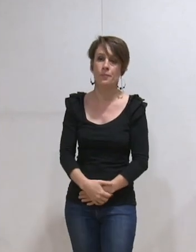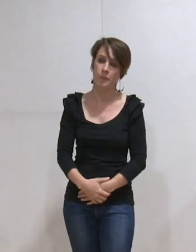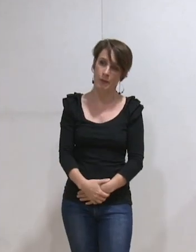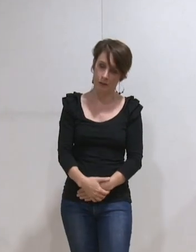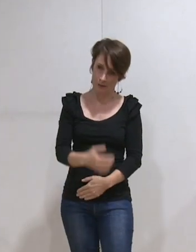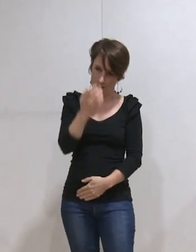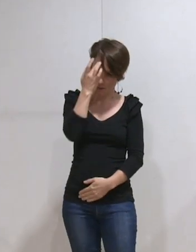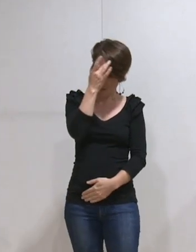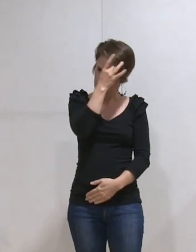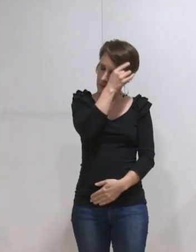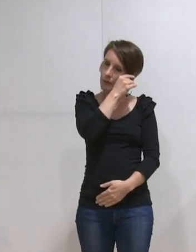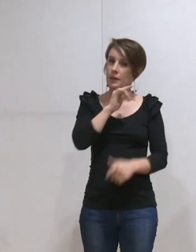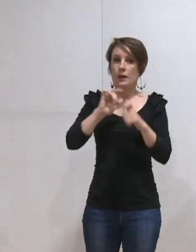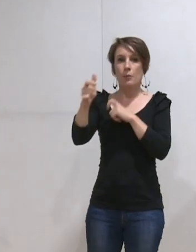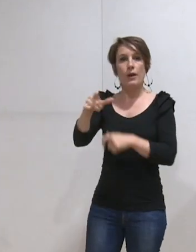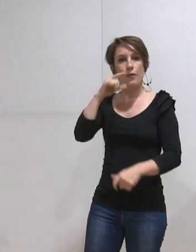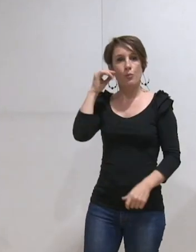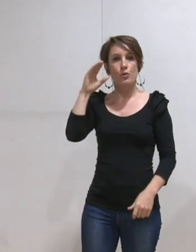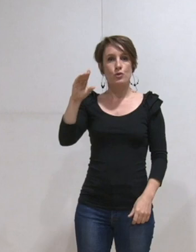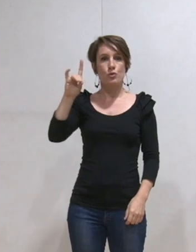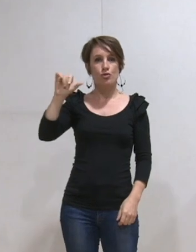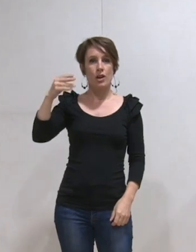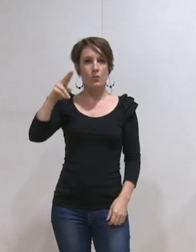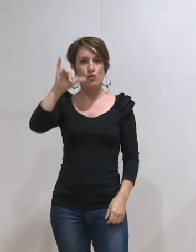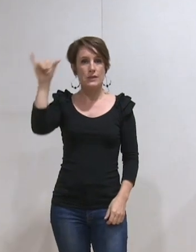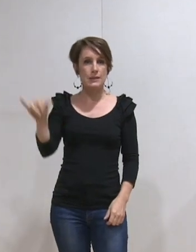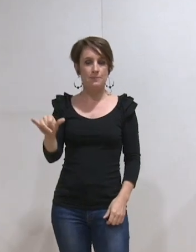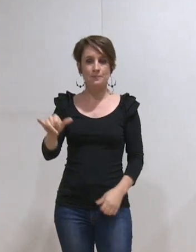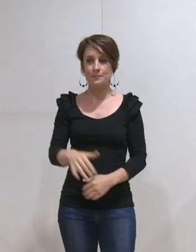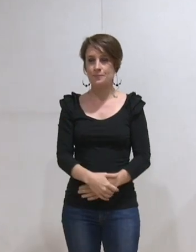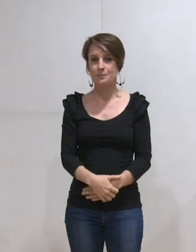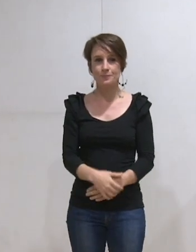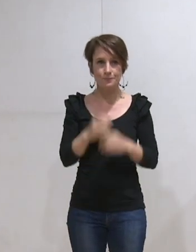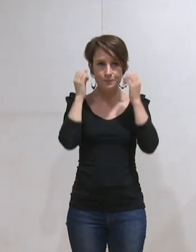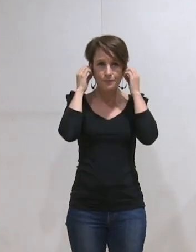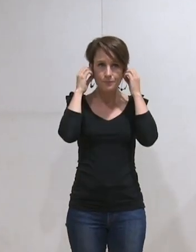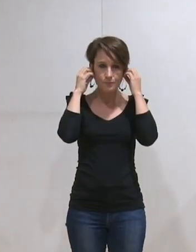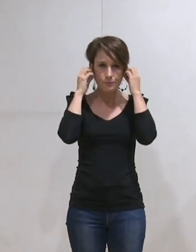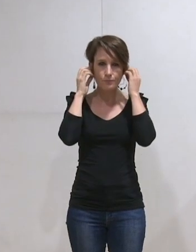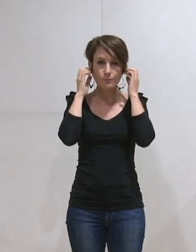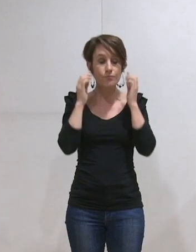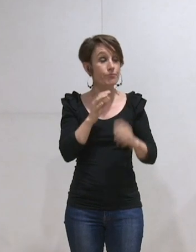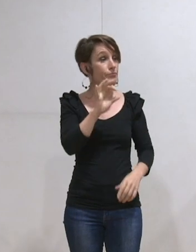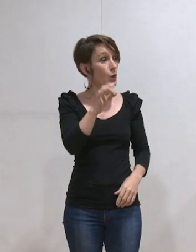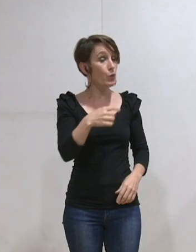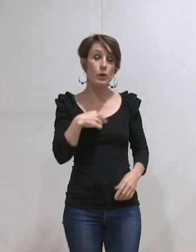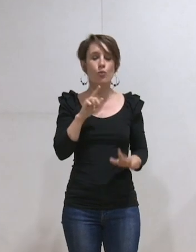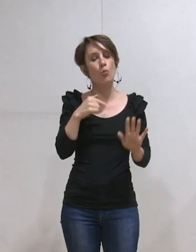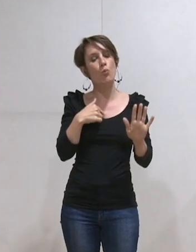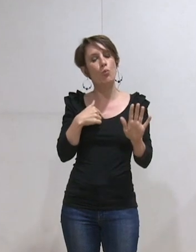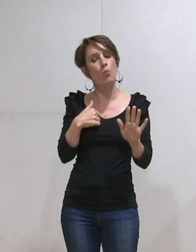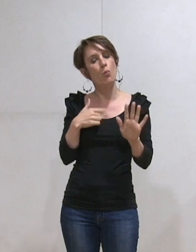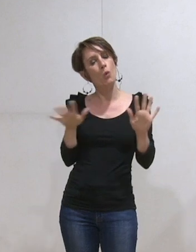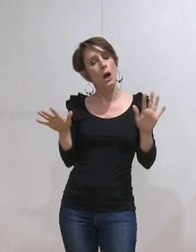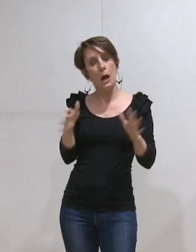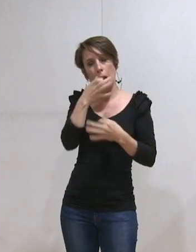remercie Monsieur chamussi oui je serai sur un un autre registre